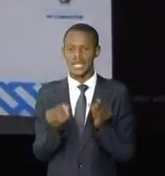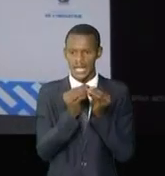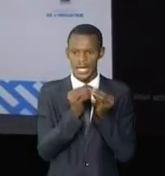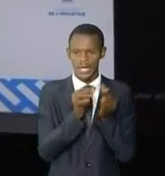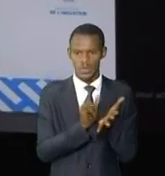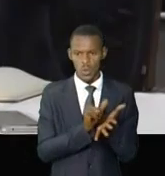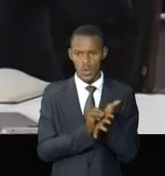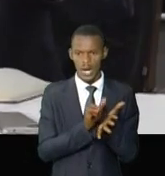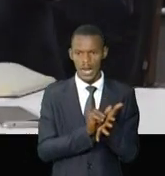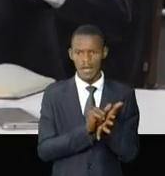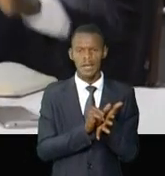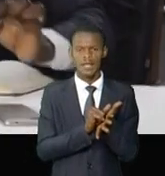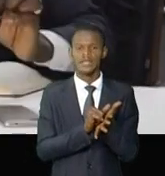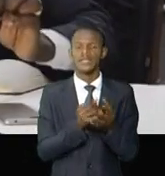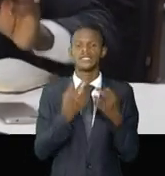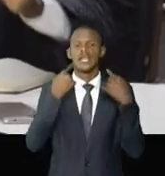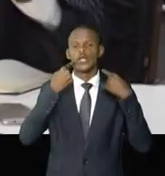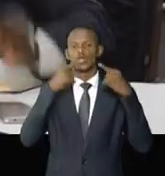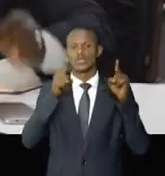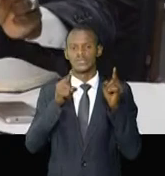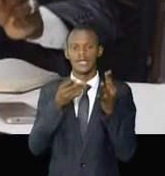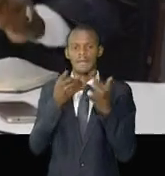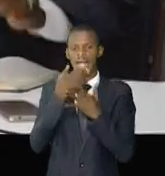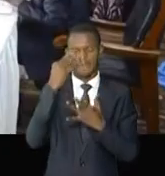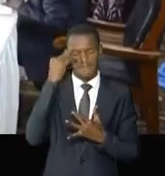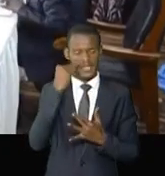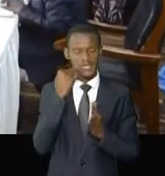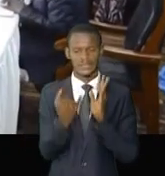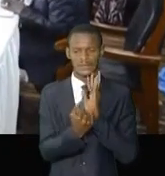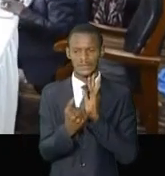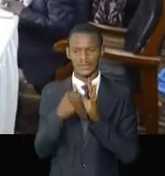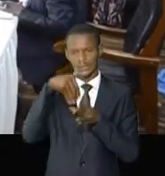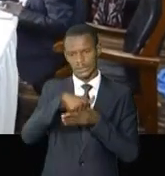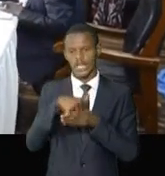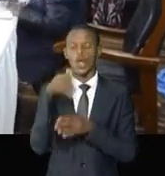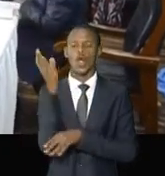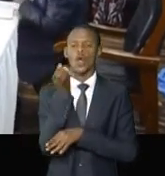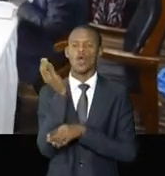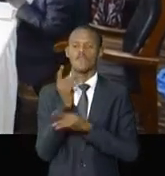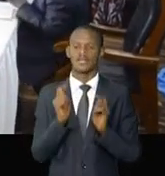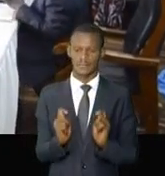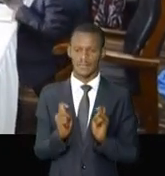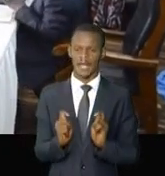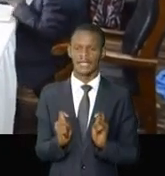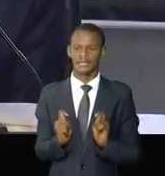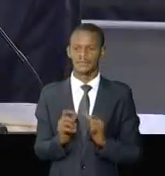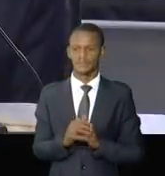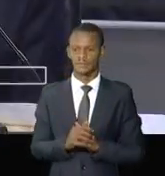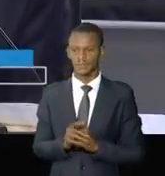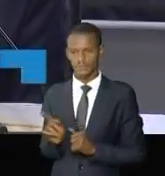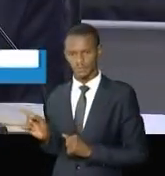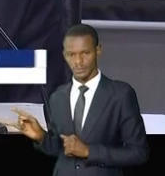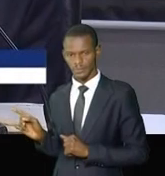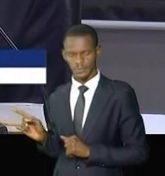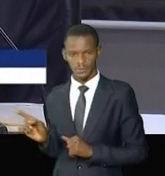par le ministre de l'Industrie, Julien Paluku Kaungia, au cours d'une conférence de presse. Nous avons reçu l'autorisation du gouvernement